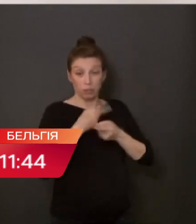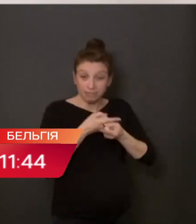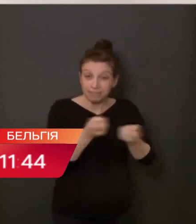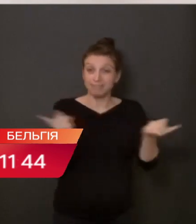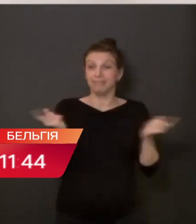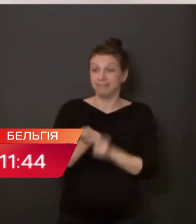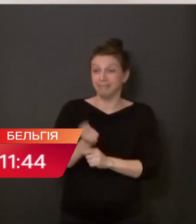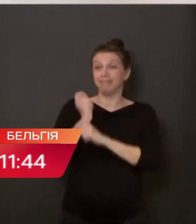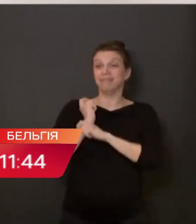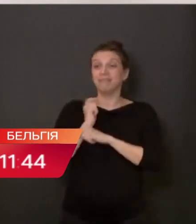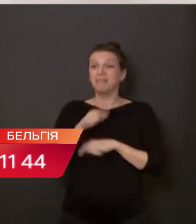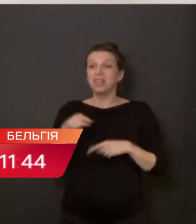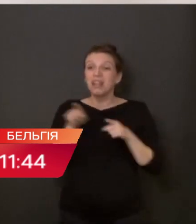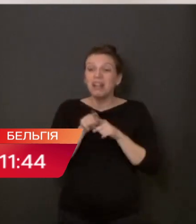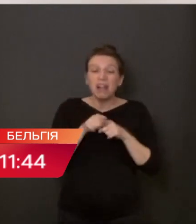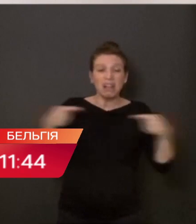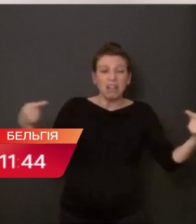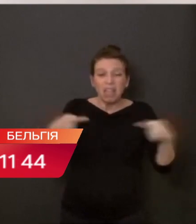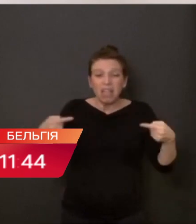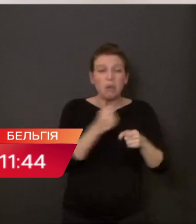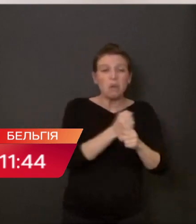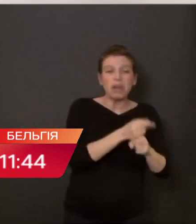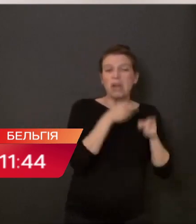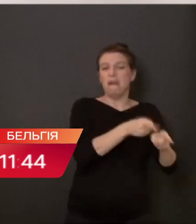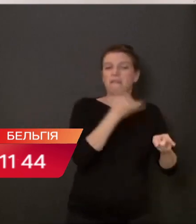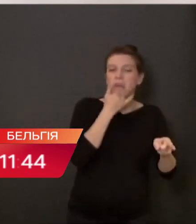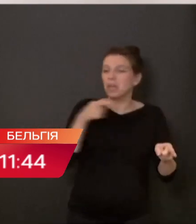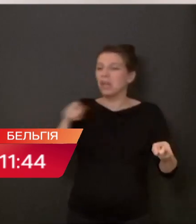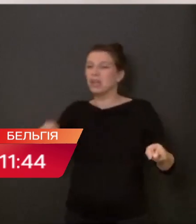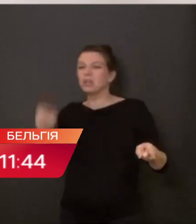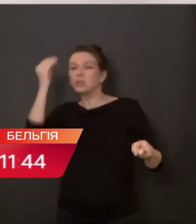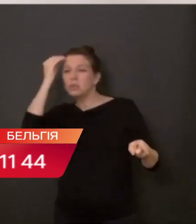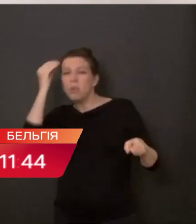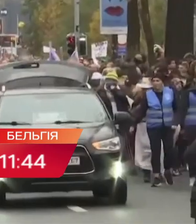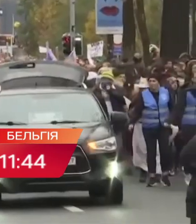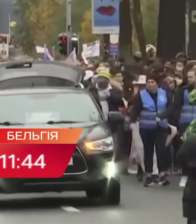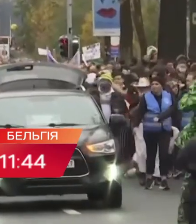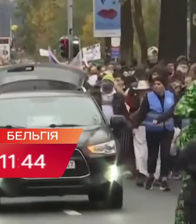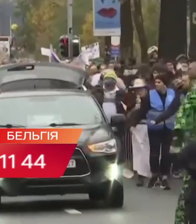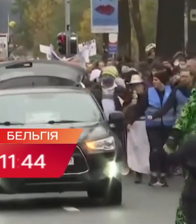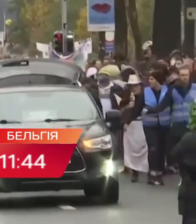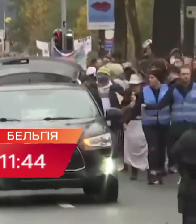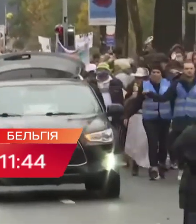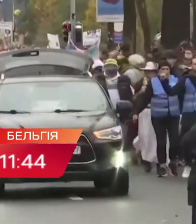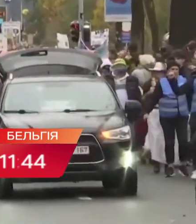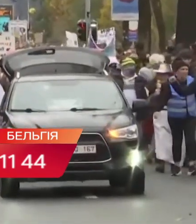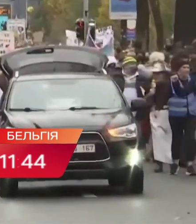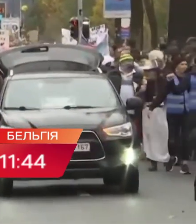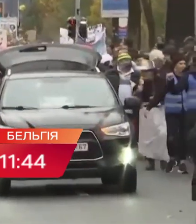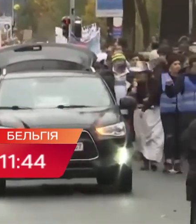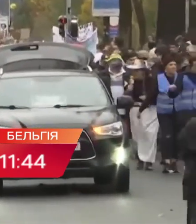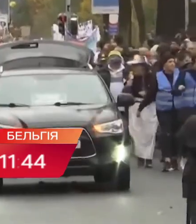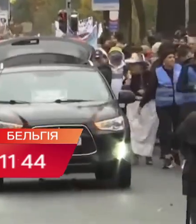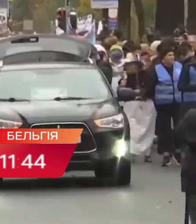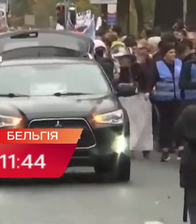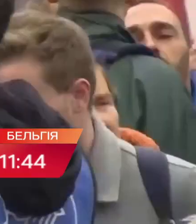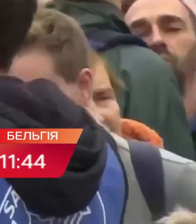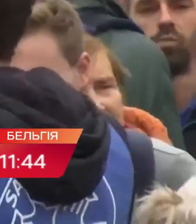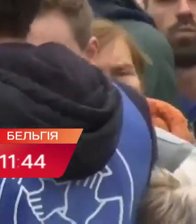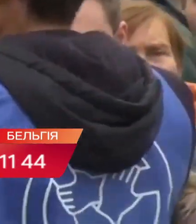або ж молодь проти літніх. Суперечності не допоможуть. Борімося разом. Утім, понад 35 тисяч бельгійців